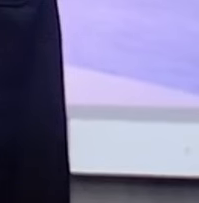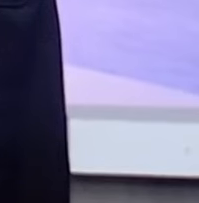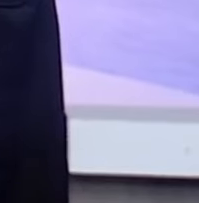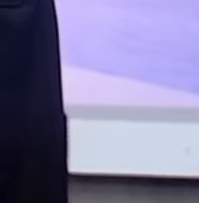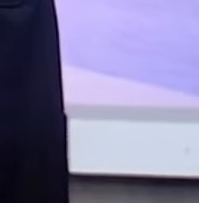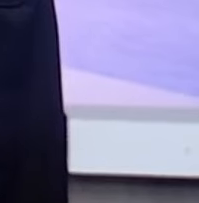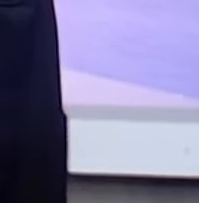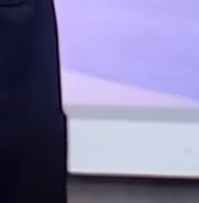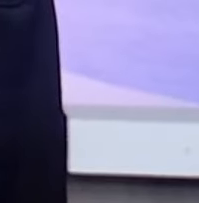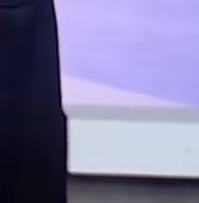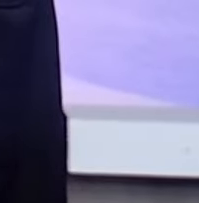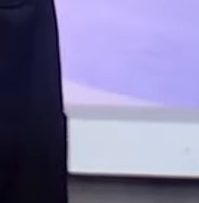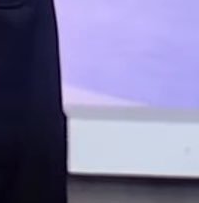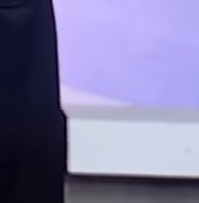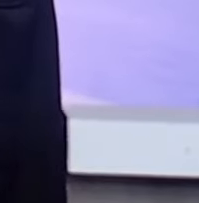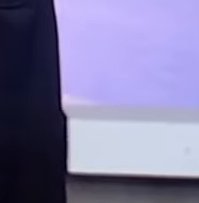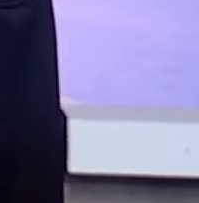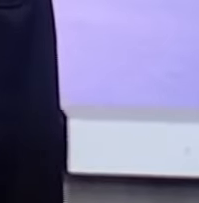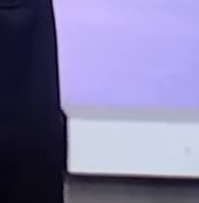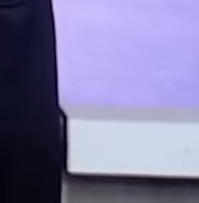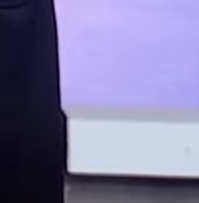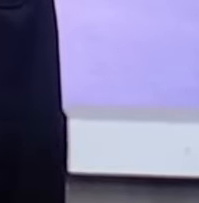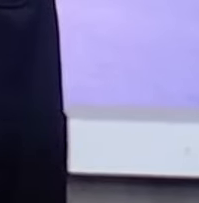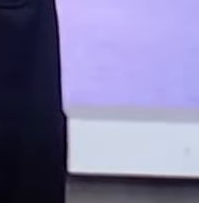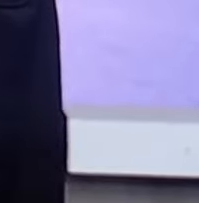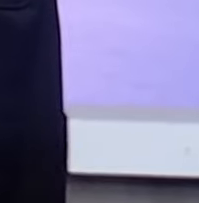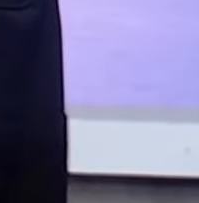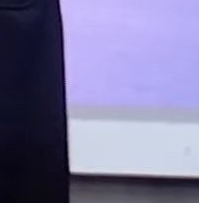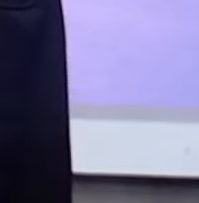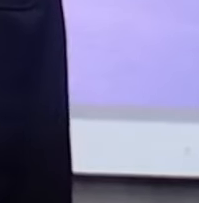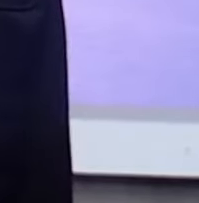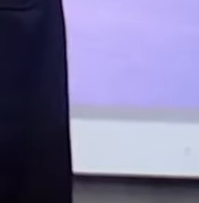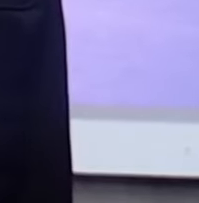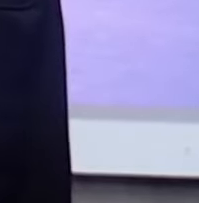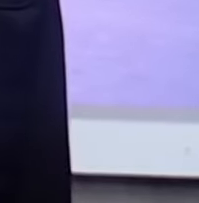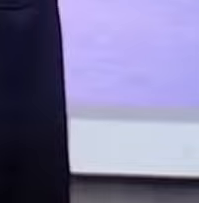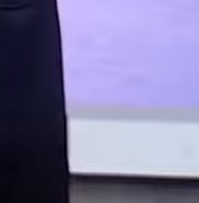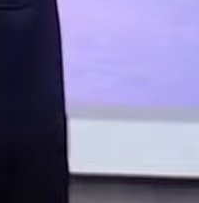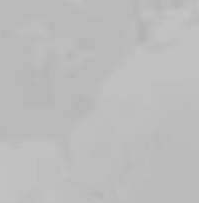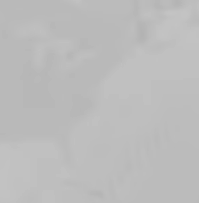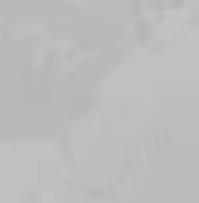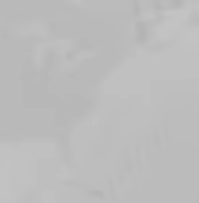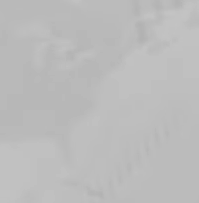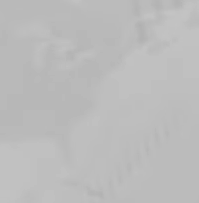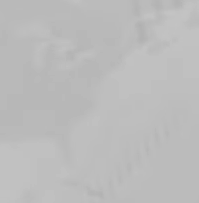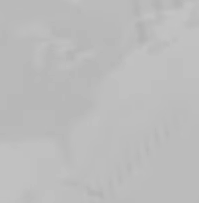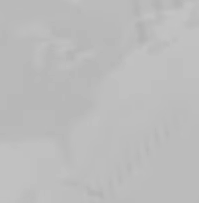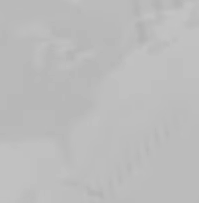samahan niyo kami sa GMA Pinoy TV at sa www.gmanews.tv.